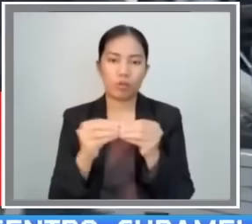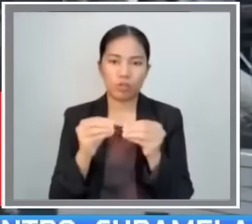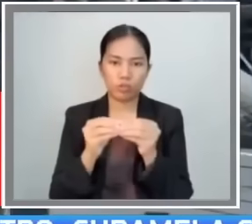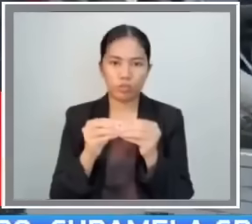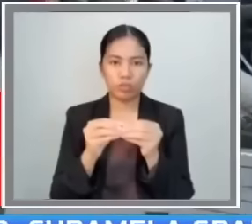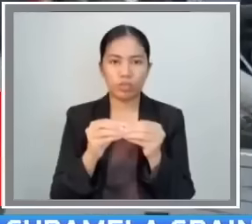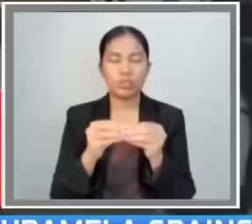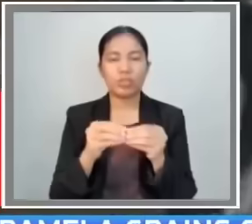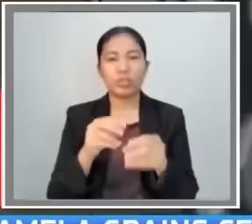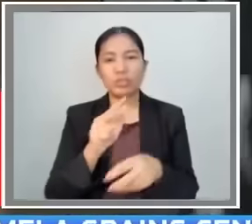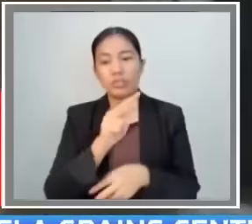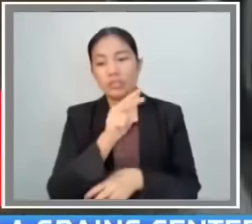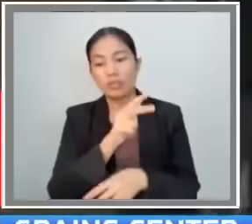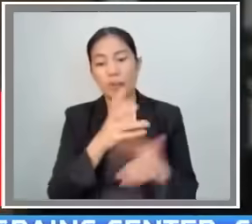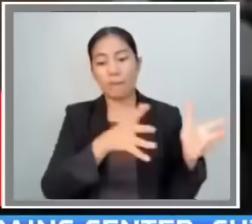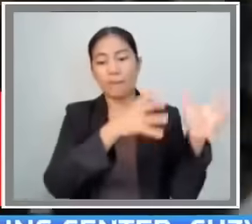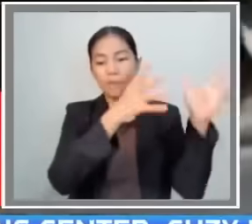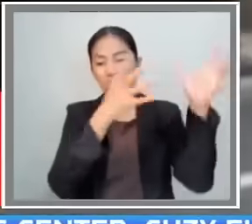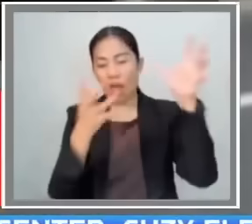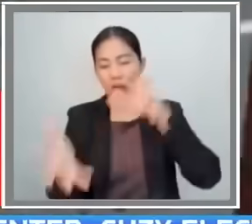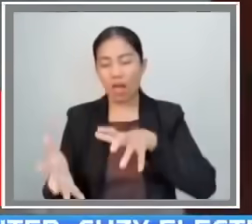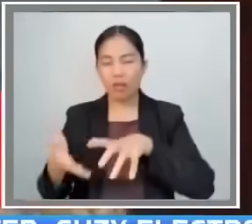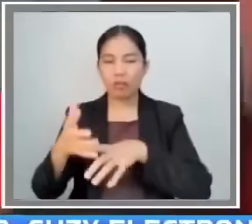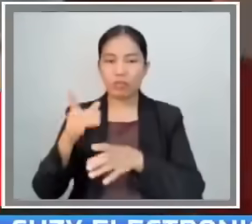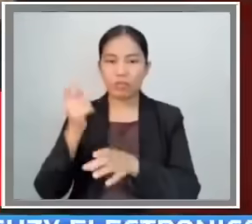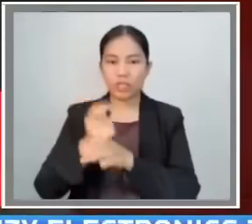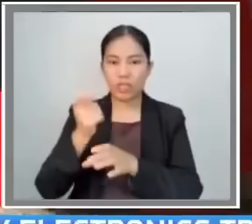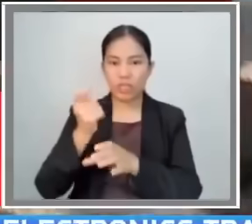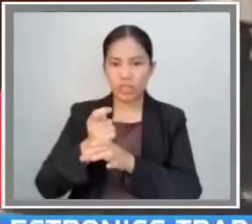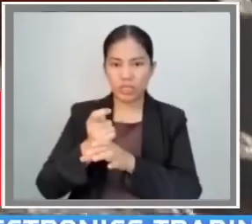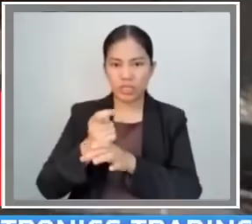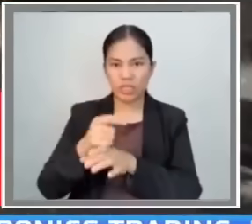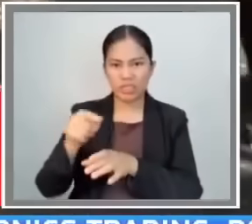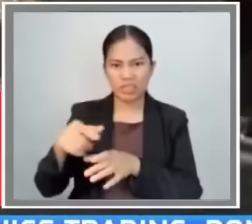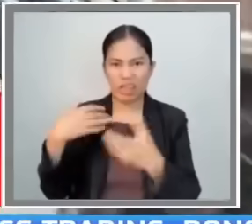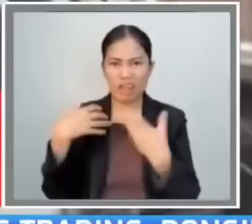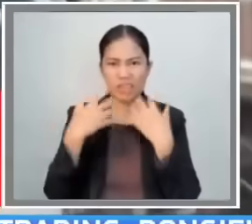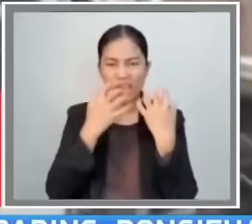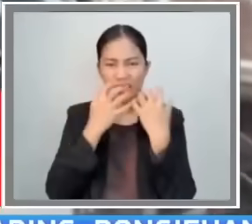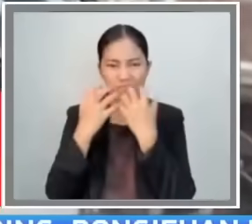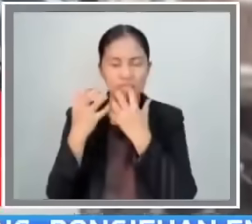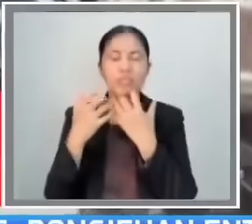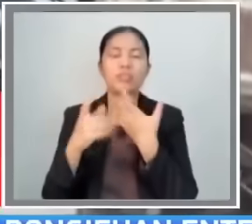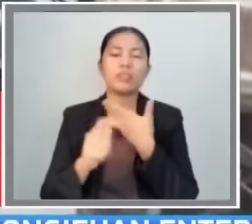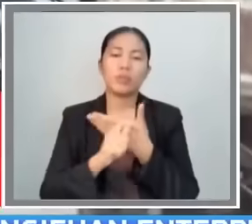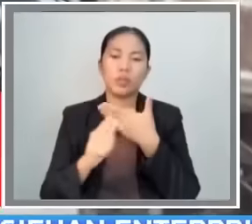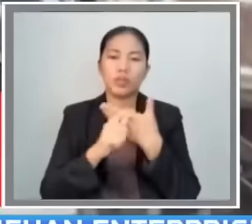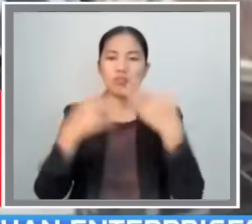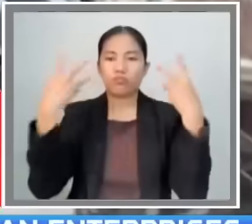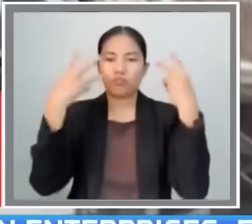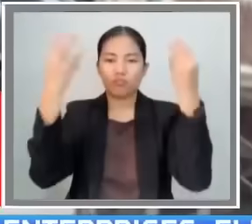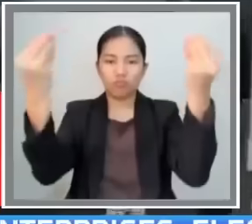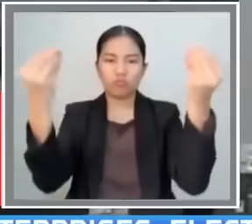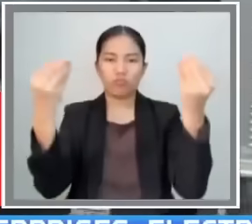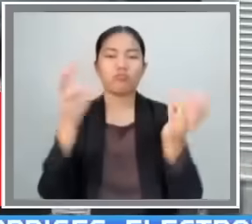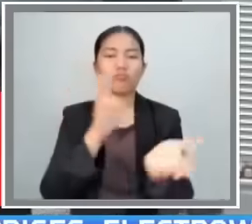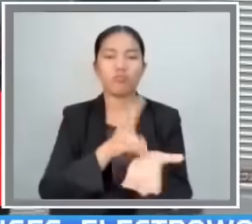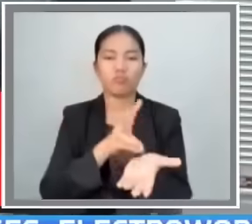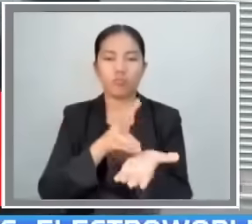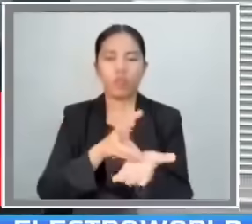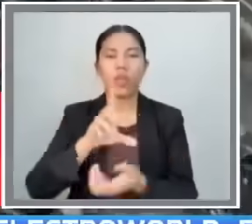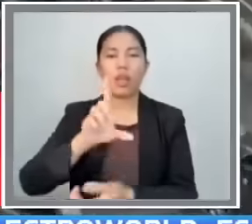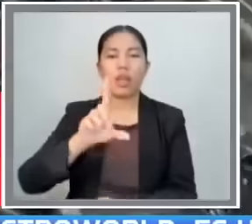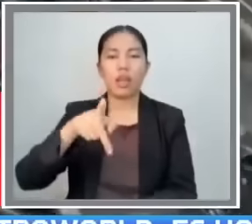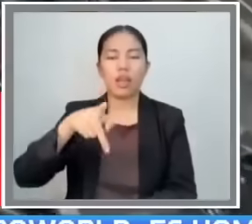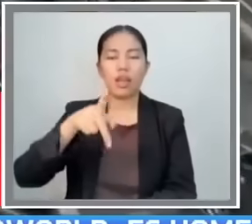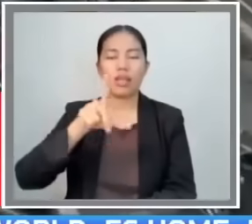na may lamang daan-daang sako ng mais. Dahil din sa insidente, pansamantalang nawala ng kuryente ang ilang lugar sa Lipa City. Nagdulot din ito